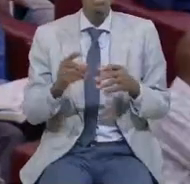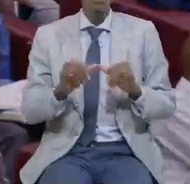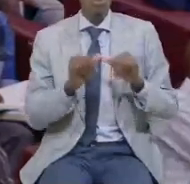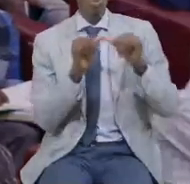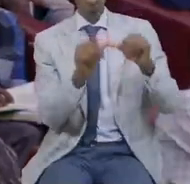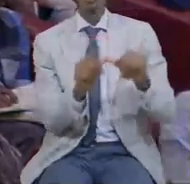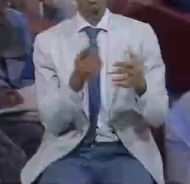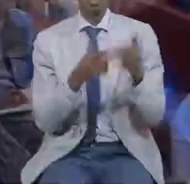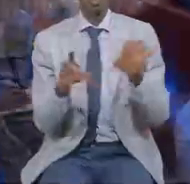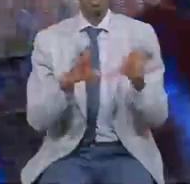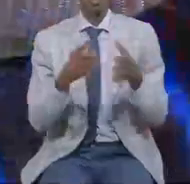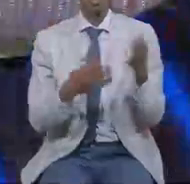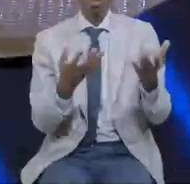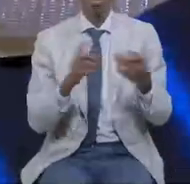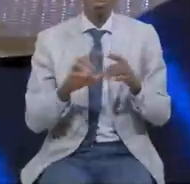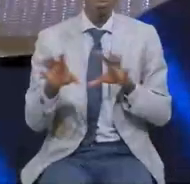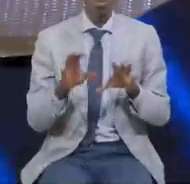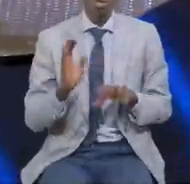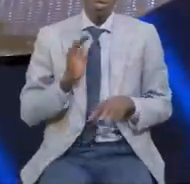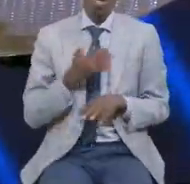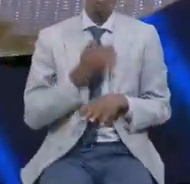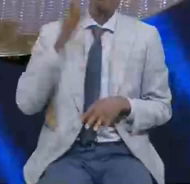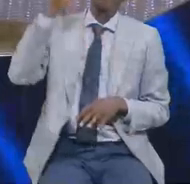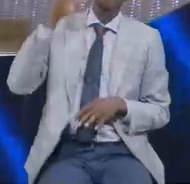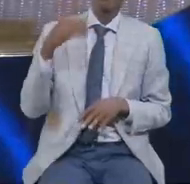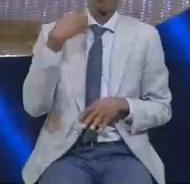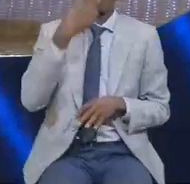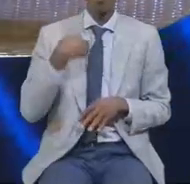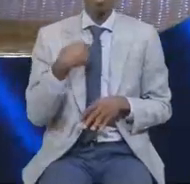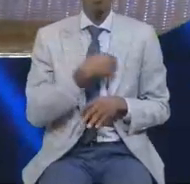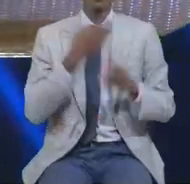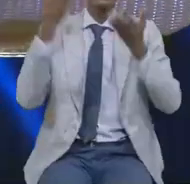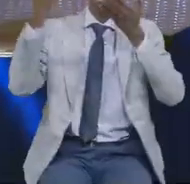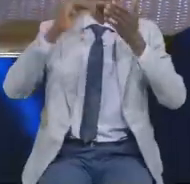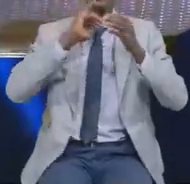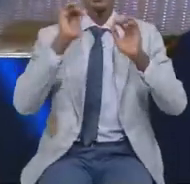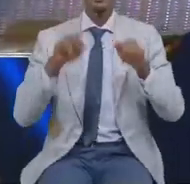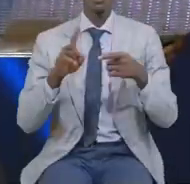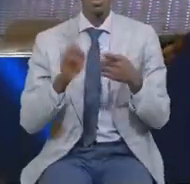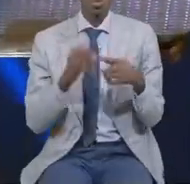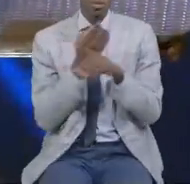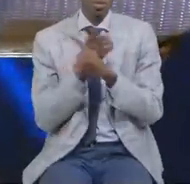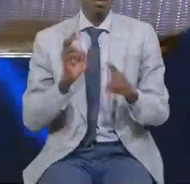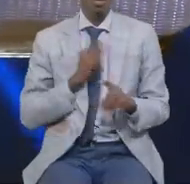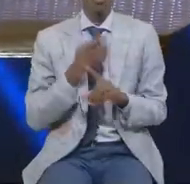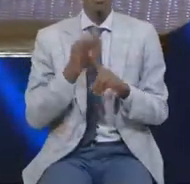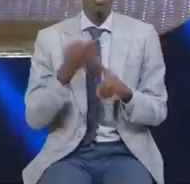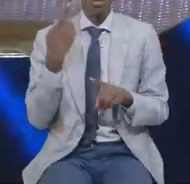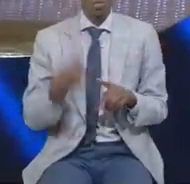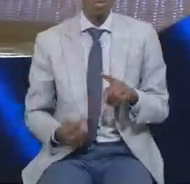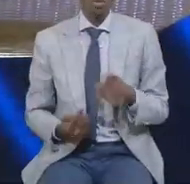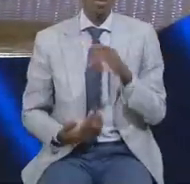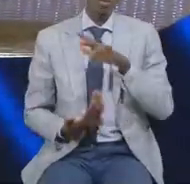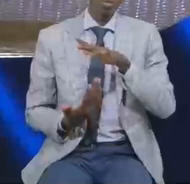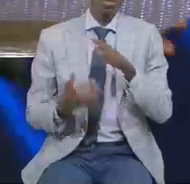veux faire. Voici notre Dieu que nous servons peut nous délivrer de la fournaise ardente et